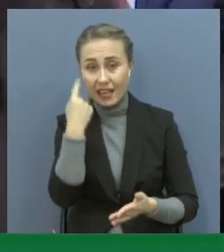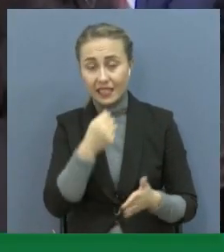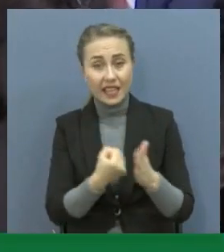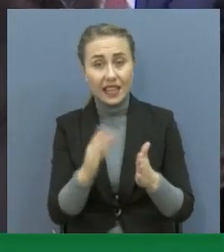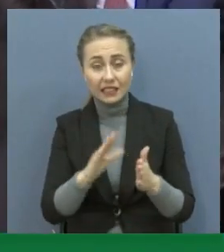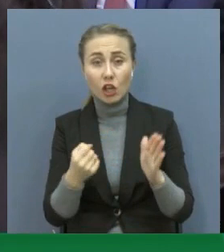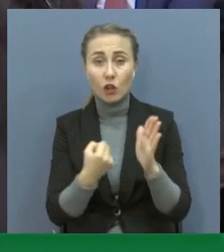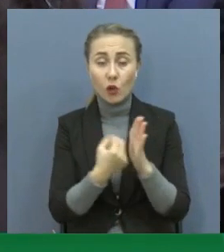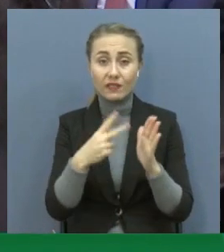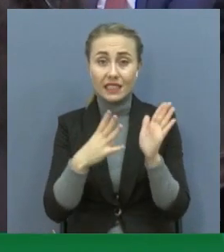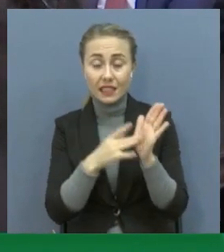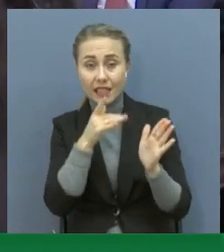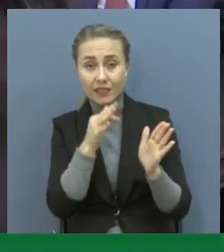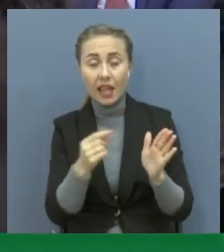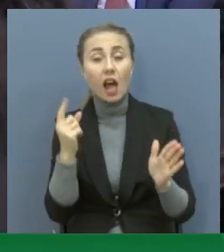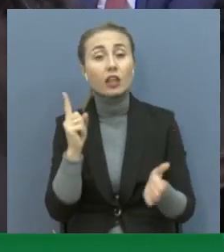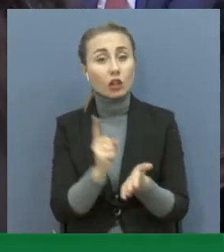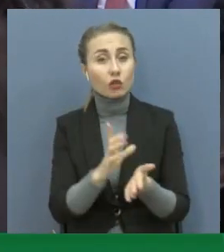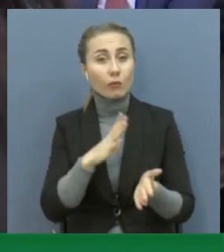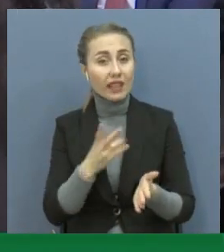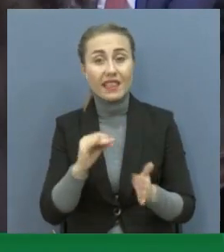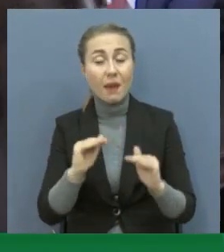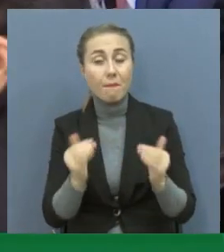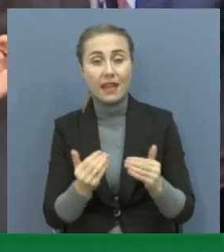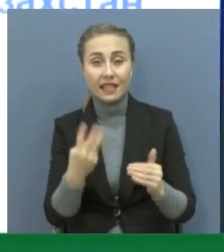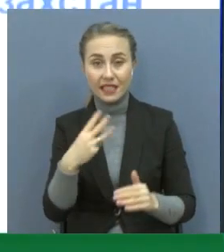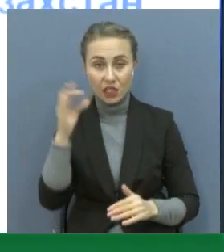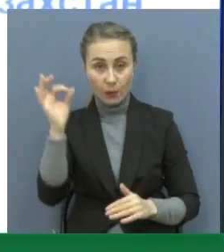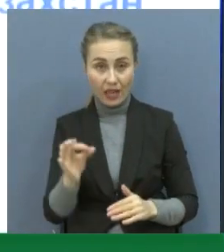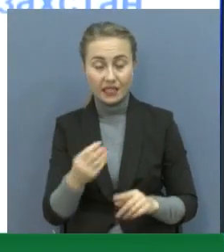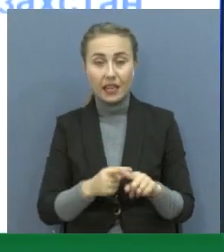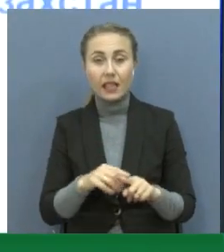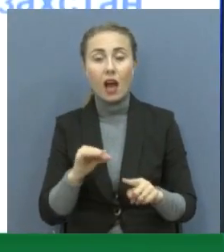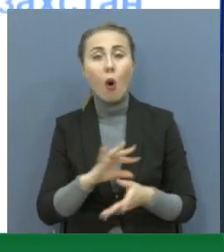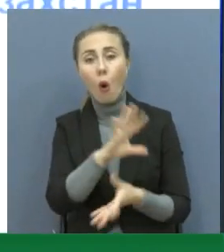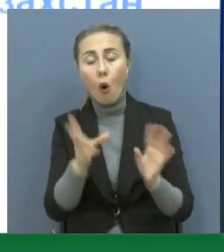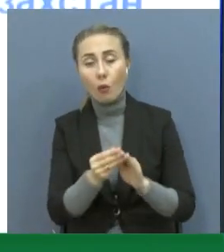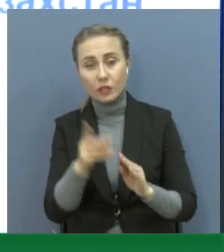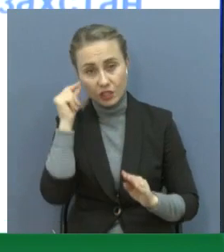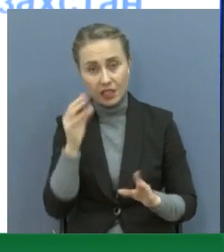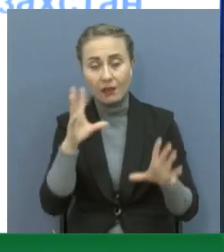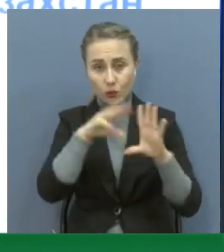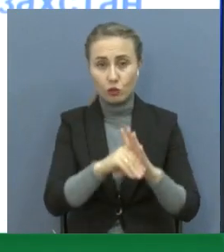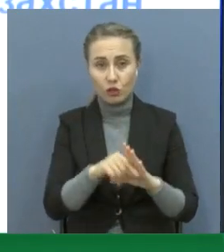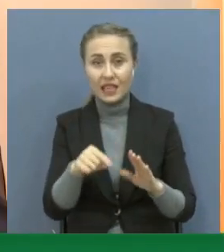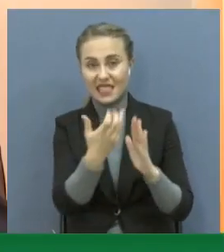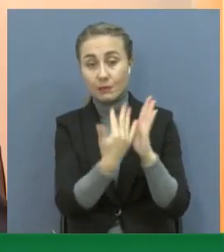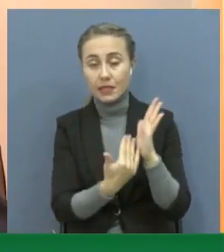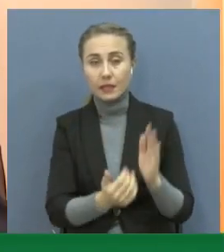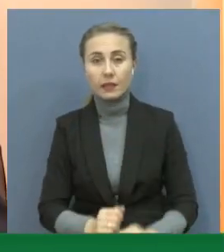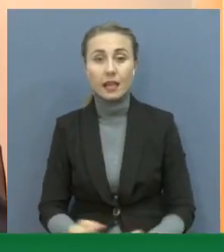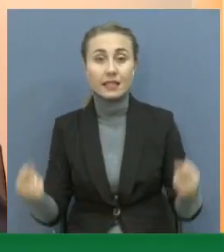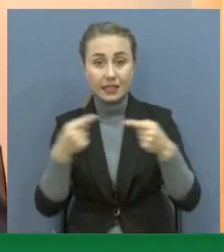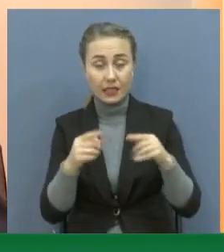достигших 29-летнего возраста, должно составлять не менее 30% от общего числа включенных в этот список.